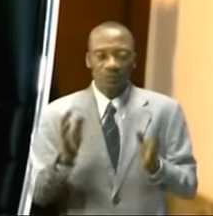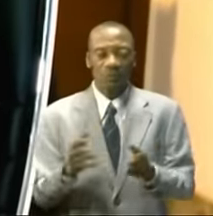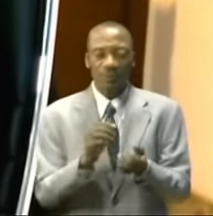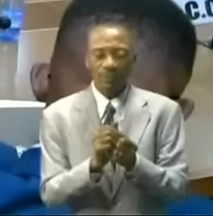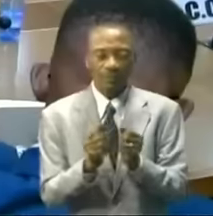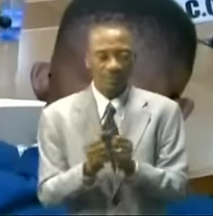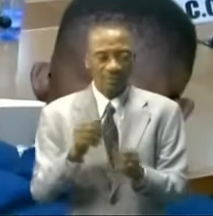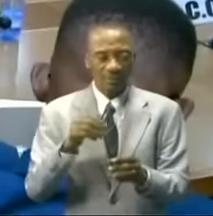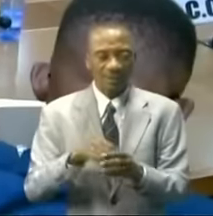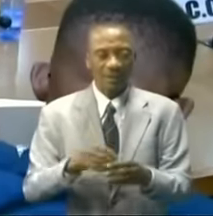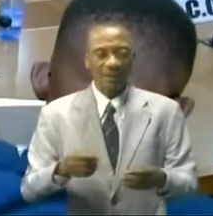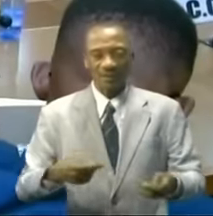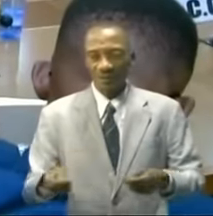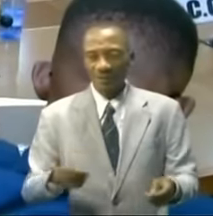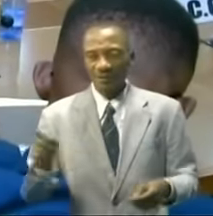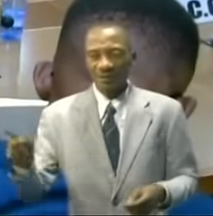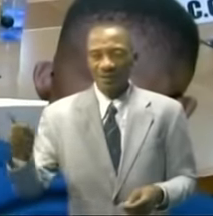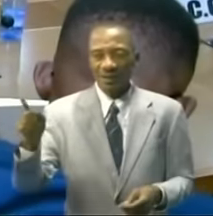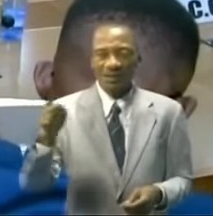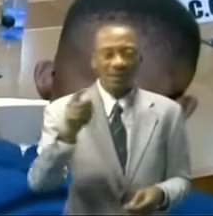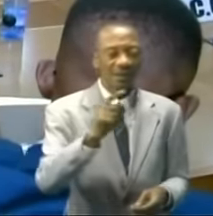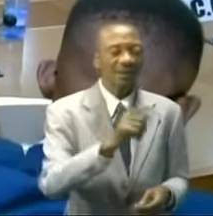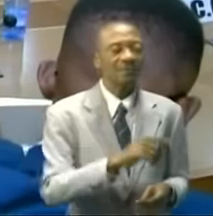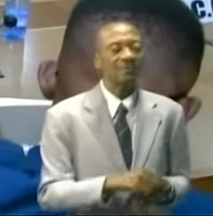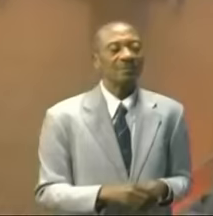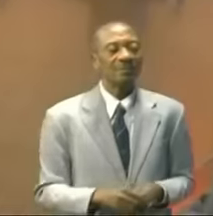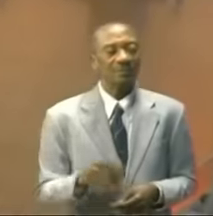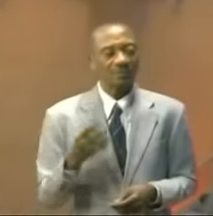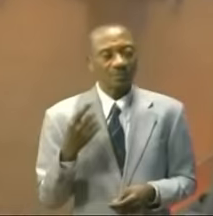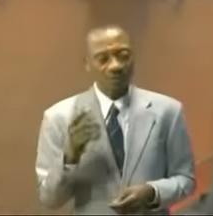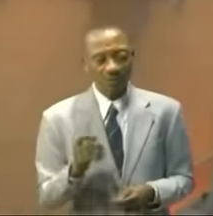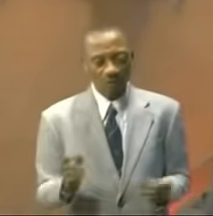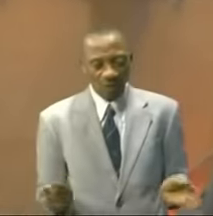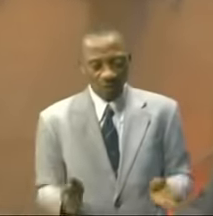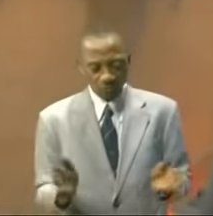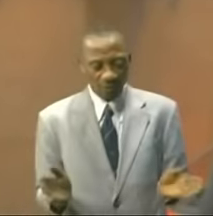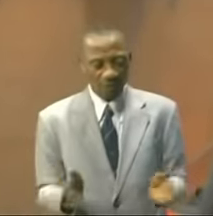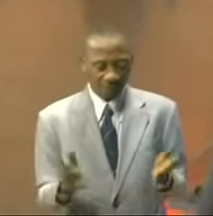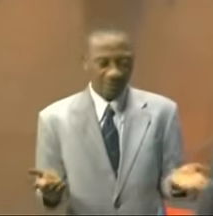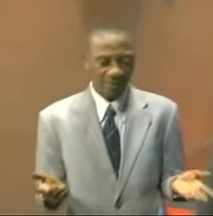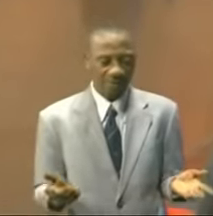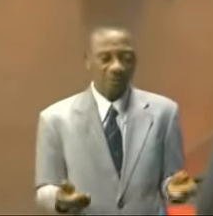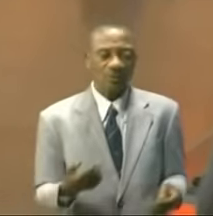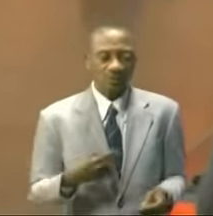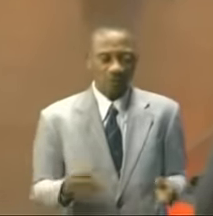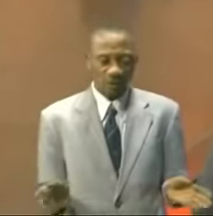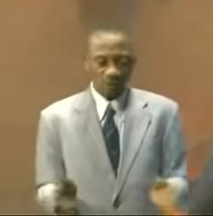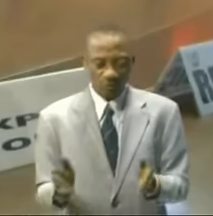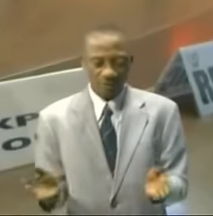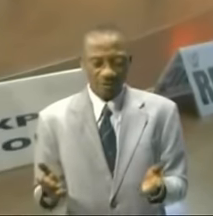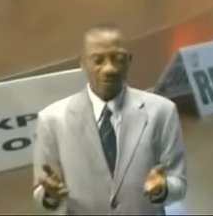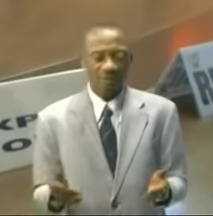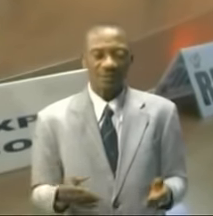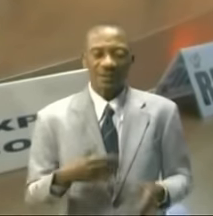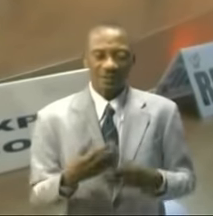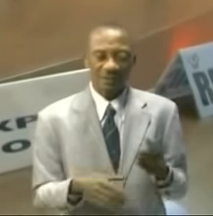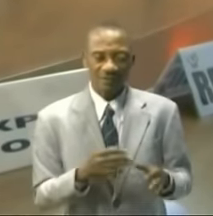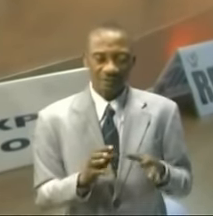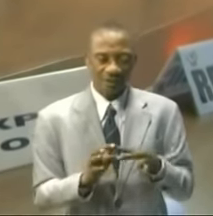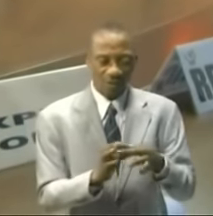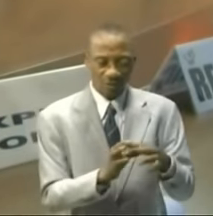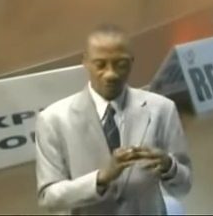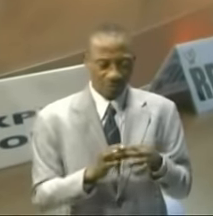de concerter les structures de droits des consommateurs. Et nous voudrions que ces cadres de collaboration